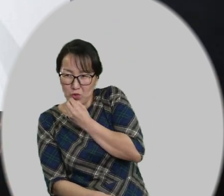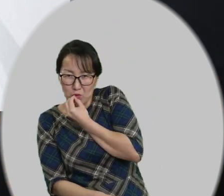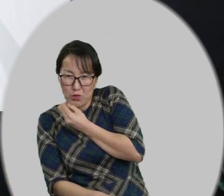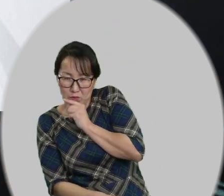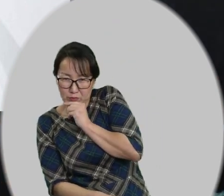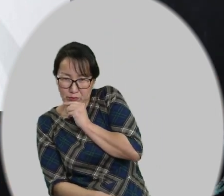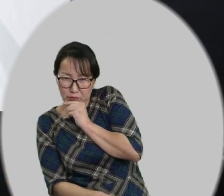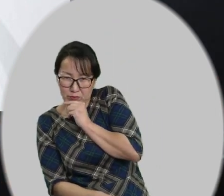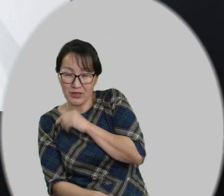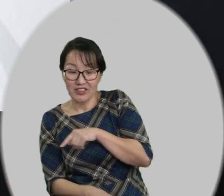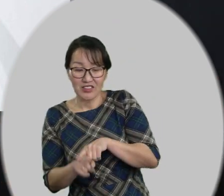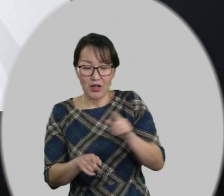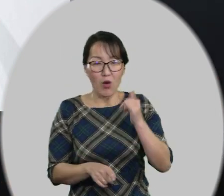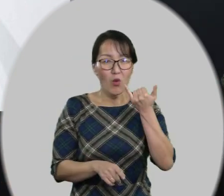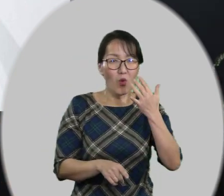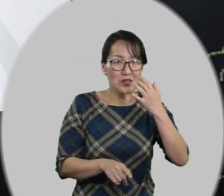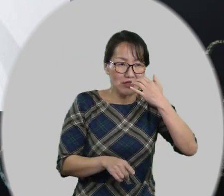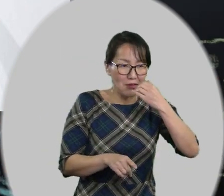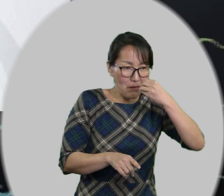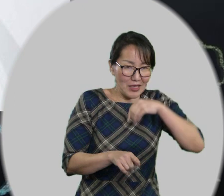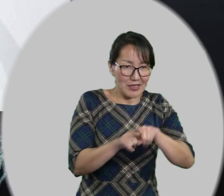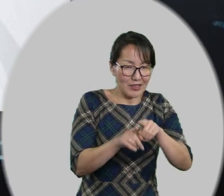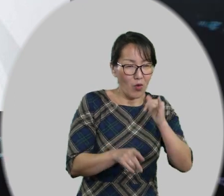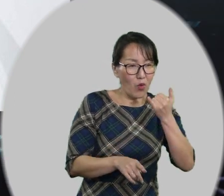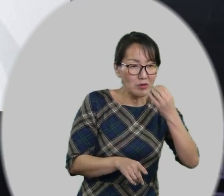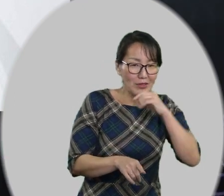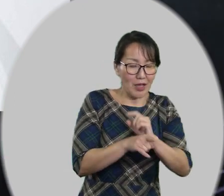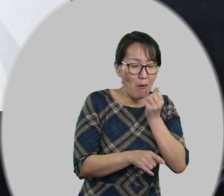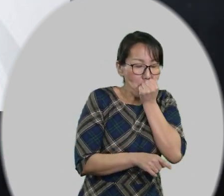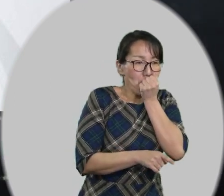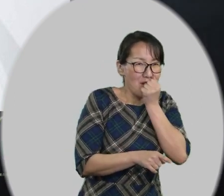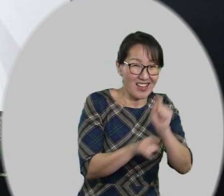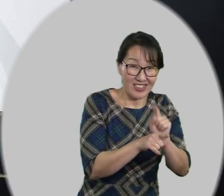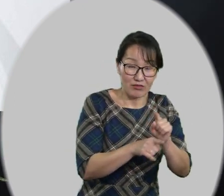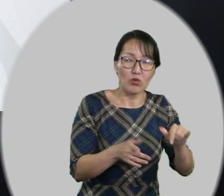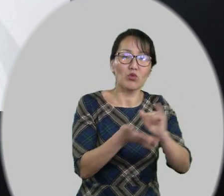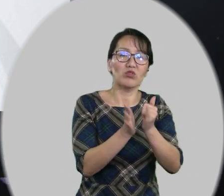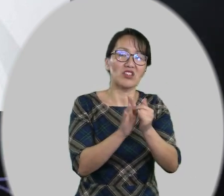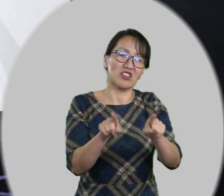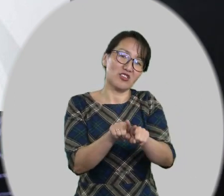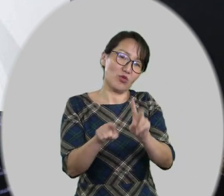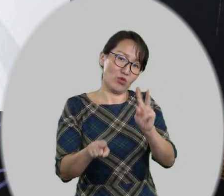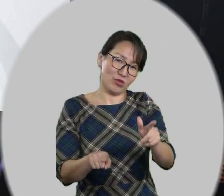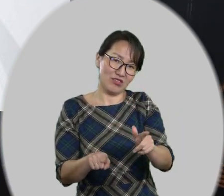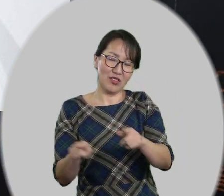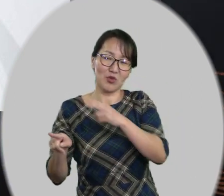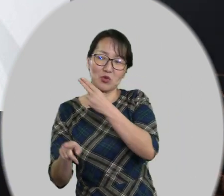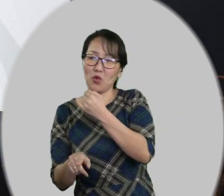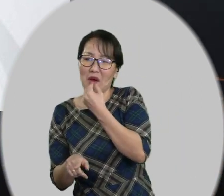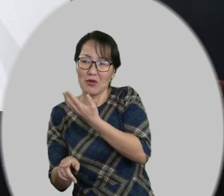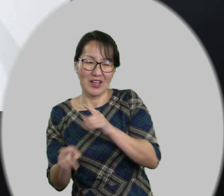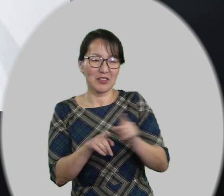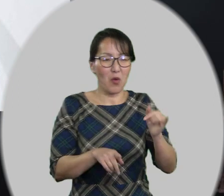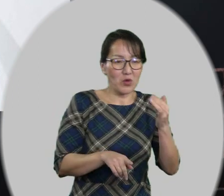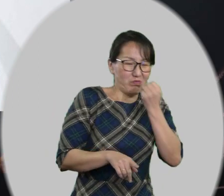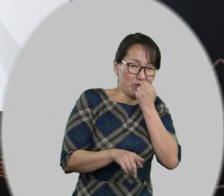Дуу муутай. За, ус балгацсан юм шиг гэж хүмүүс ярьдаг. Энэ бол маш дуу муутай хүнийг тэгж зөөрлөн хэлдэг байх нь.